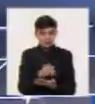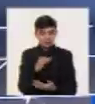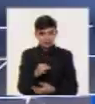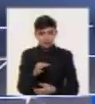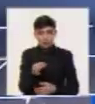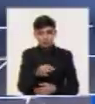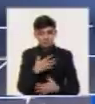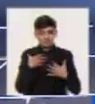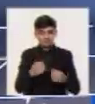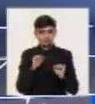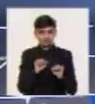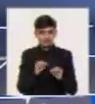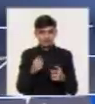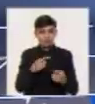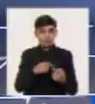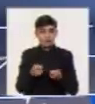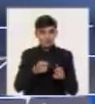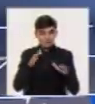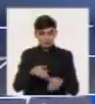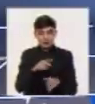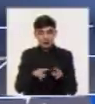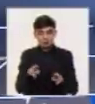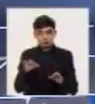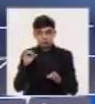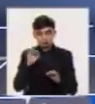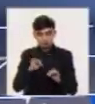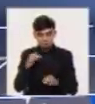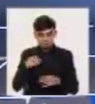Ал облыстық денсаулық сақтау басқармасы бұл жағдайдан бейхабар болып шықты.